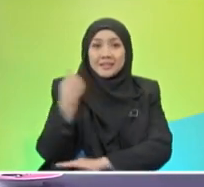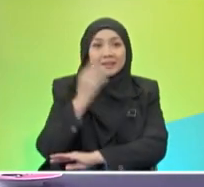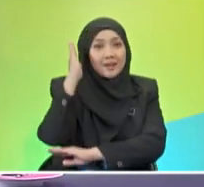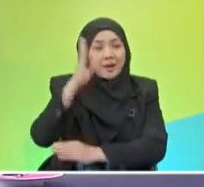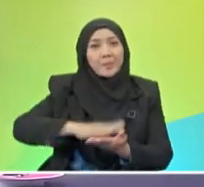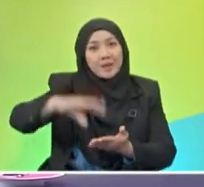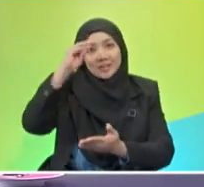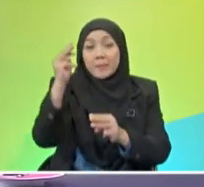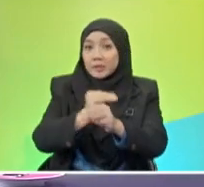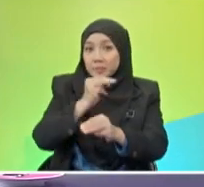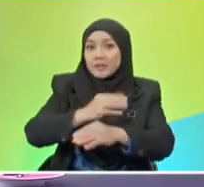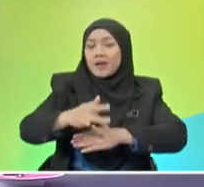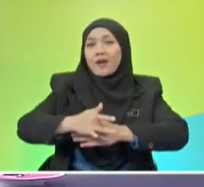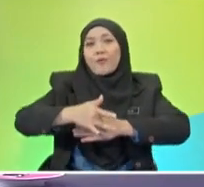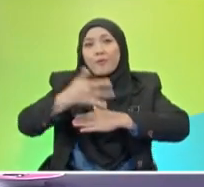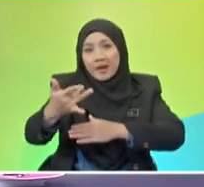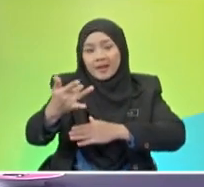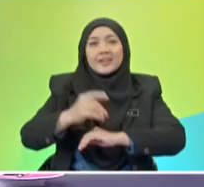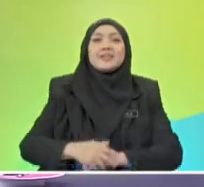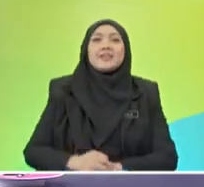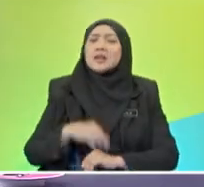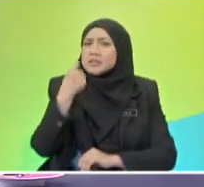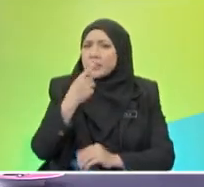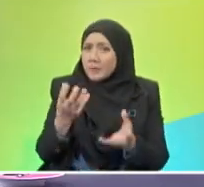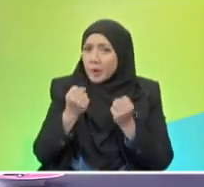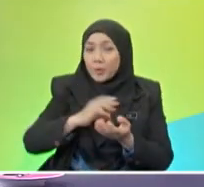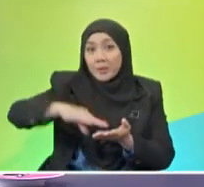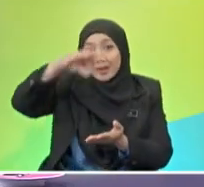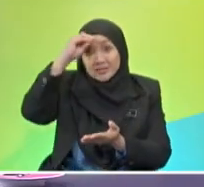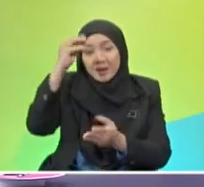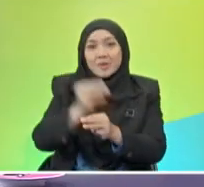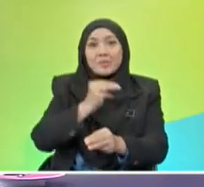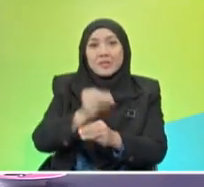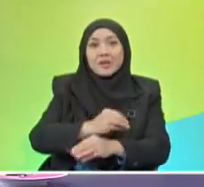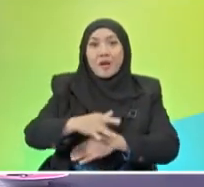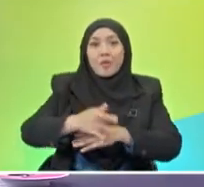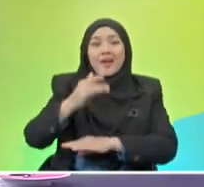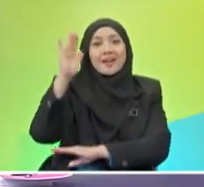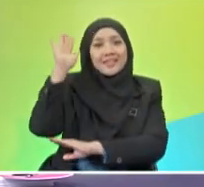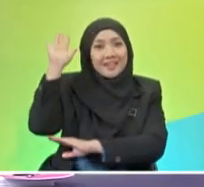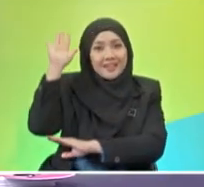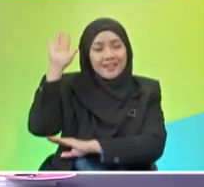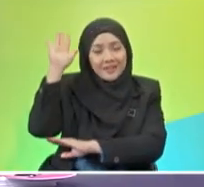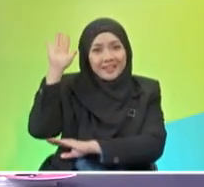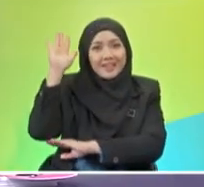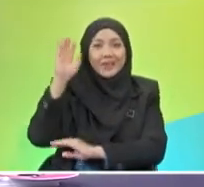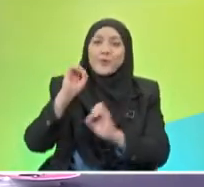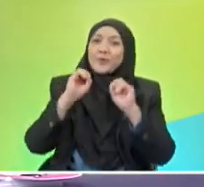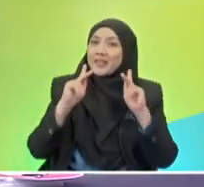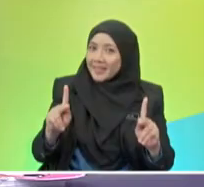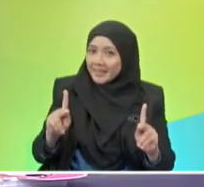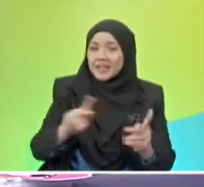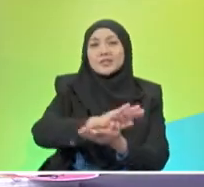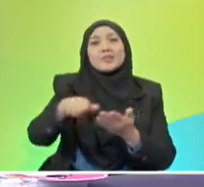matematik awal. Ha, siapa nak belajar matematik awal angkat tangan? Ah, baiklah. Semua dah save dia. Baiklah,